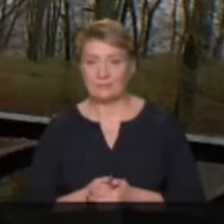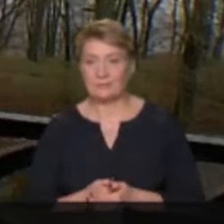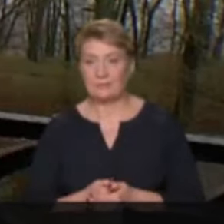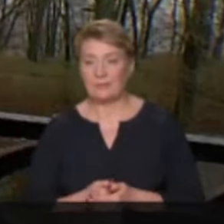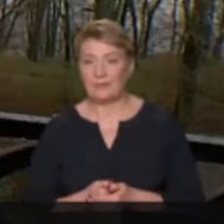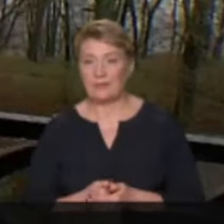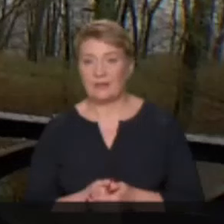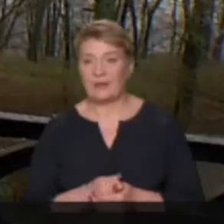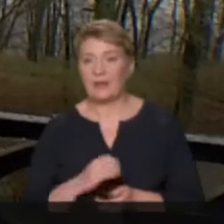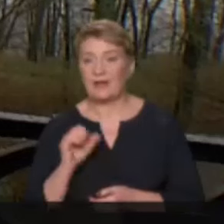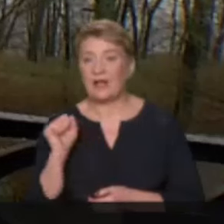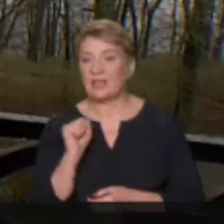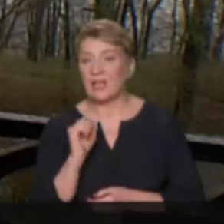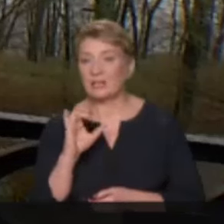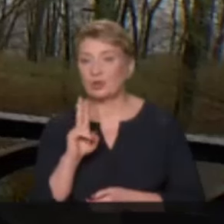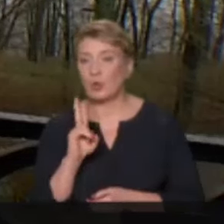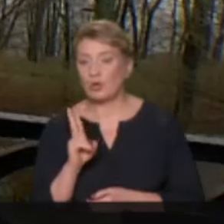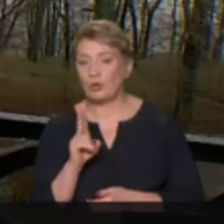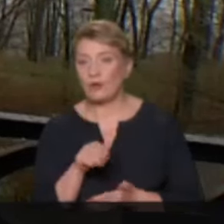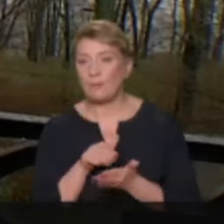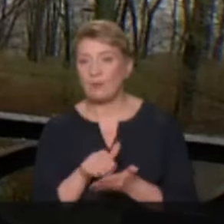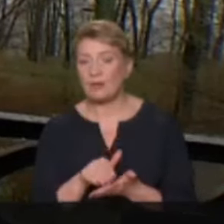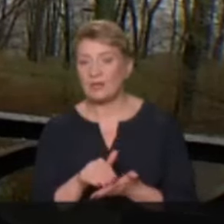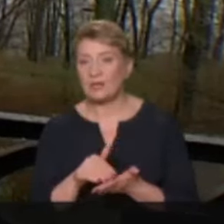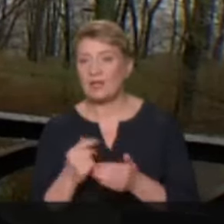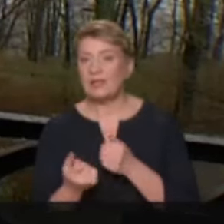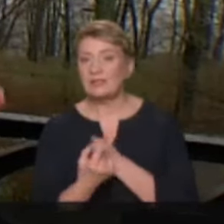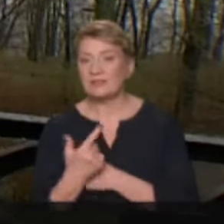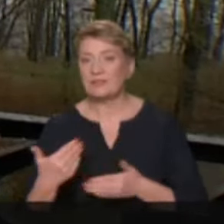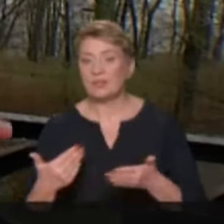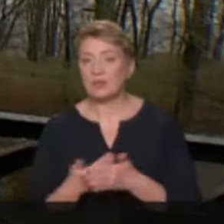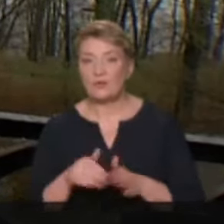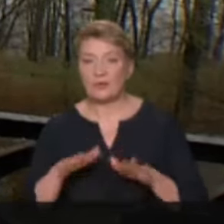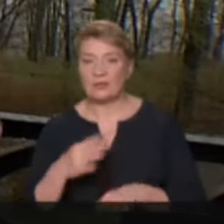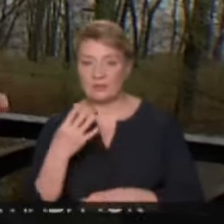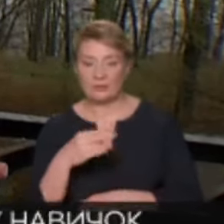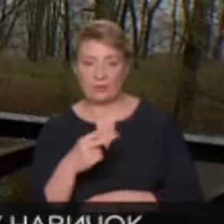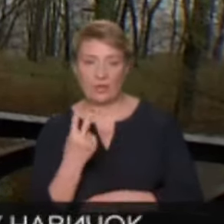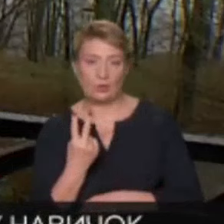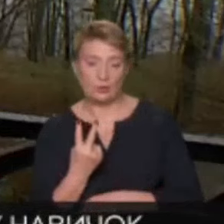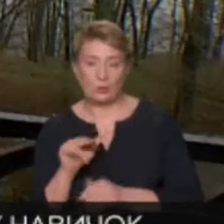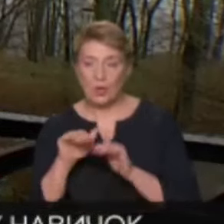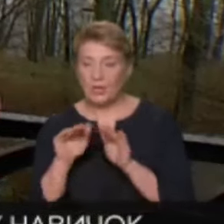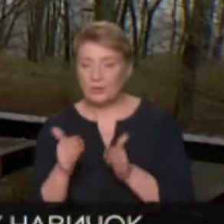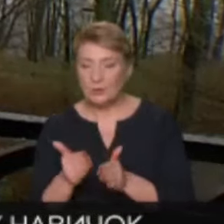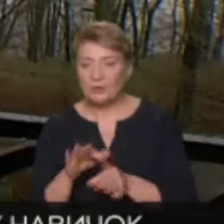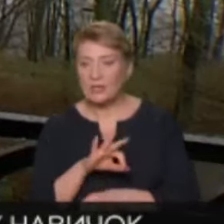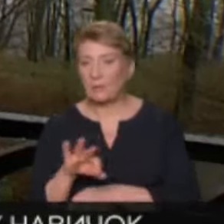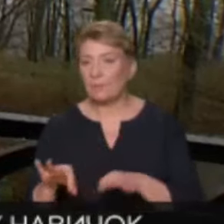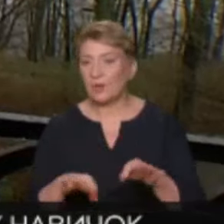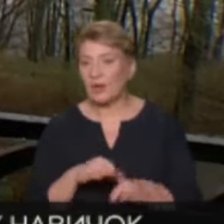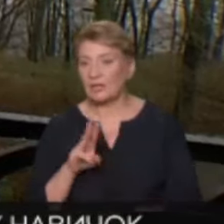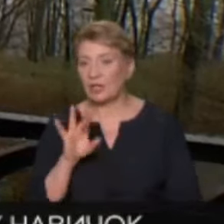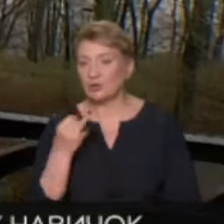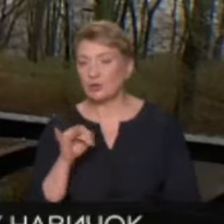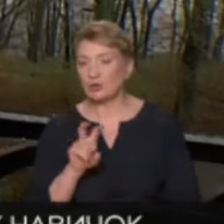могилі. З'явилася нова, дуже цікава локація. Дійсно, 42-га скульптурка проєкту «Шукай», вона